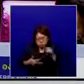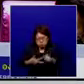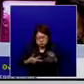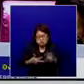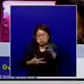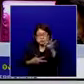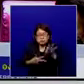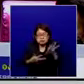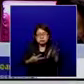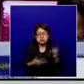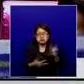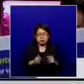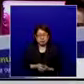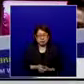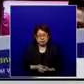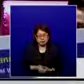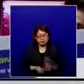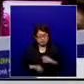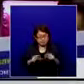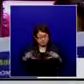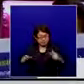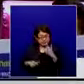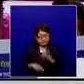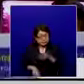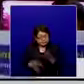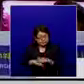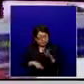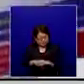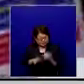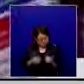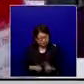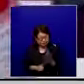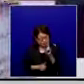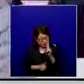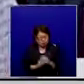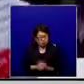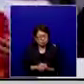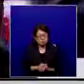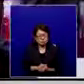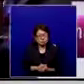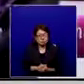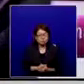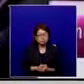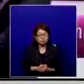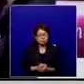เห็นไหมครับเห็นไหมครับผมเตือนแล้วนะครับวันนี้นรกมันมาเยือนแล้วไปต่อไปเลย